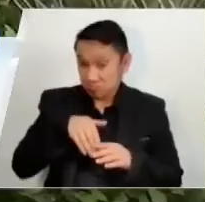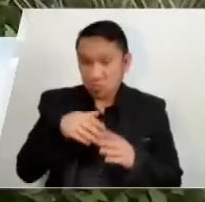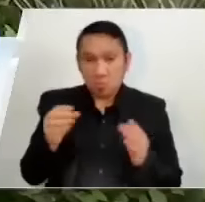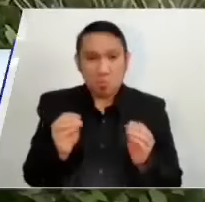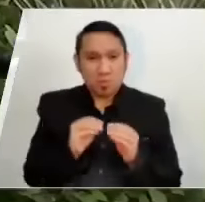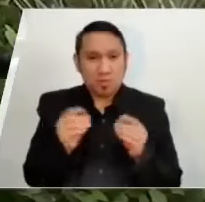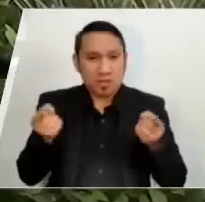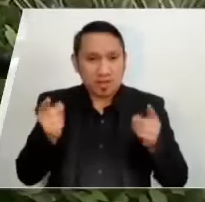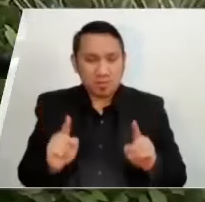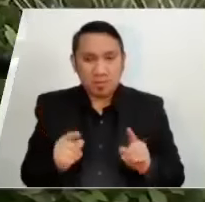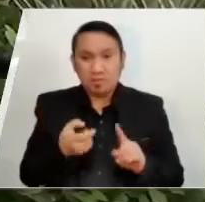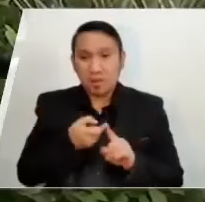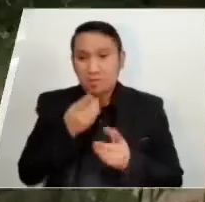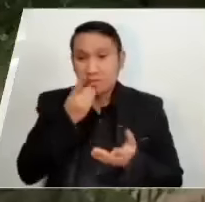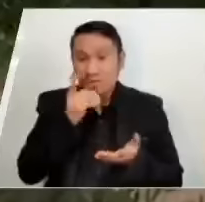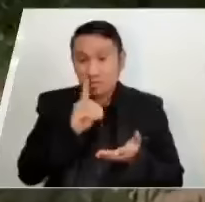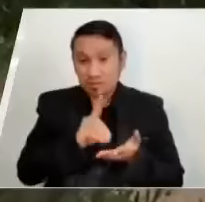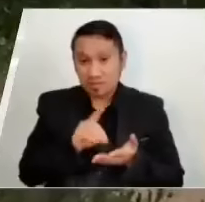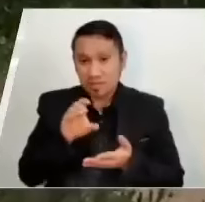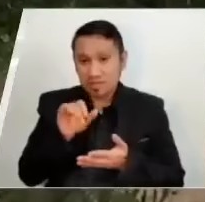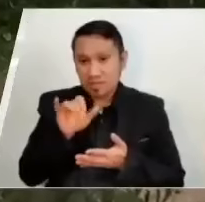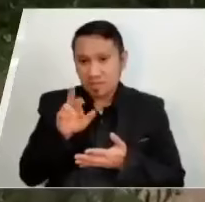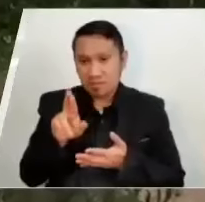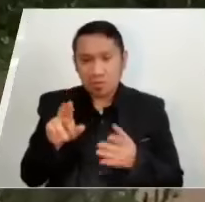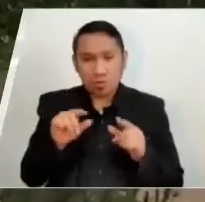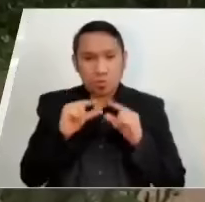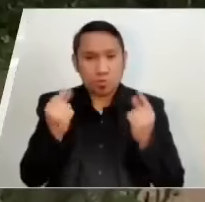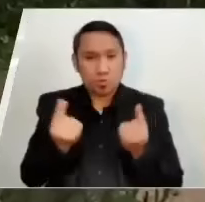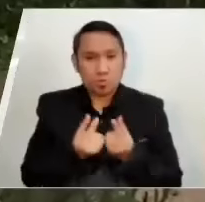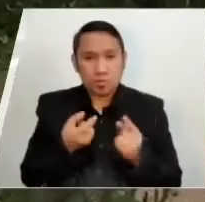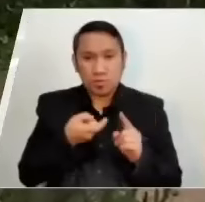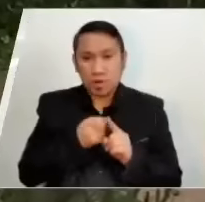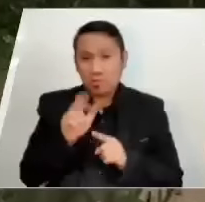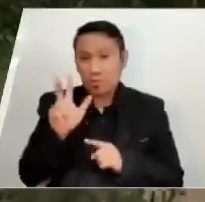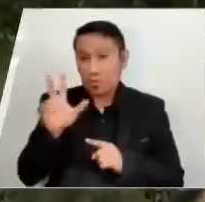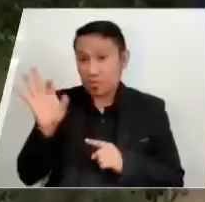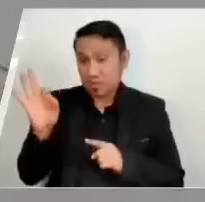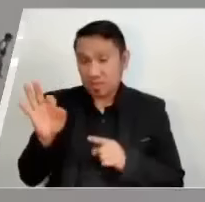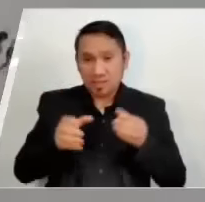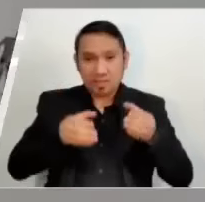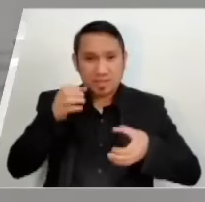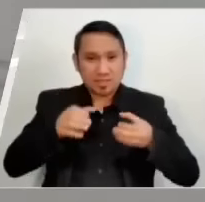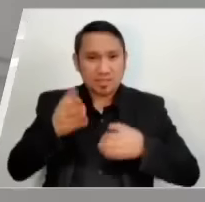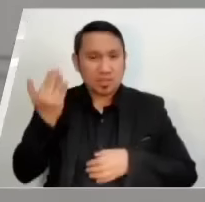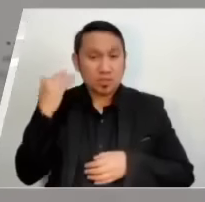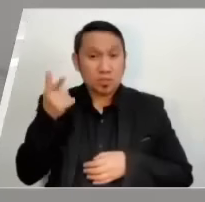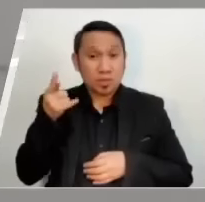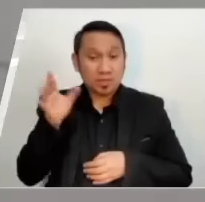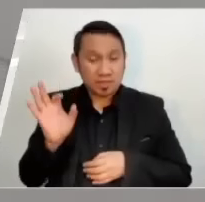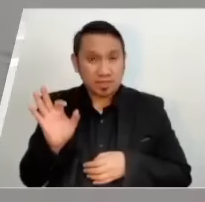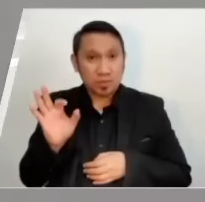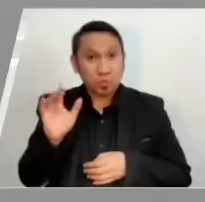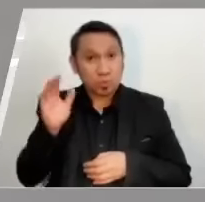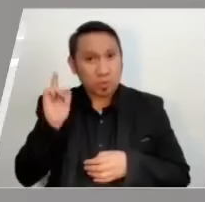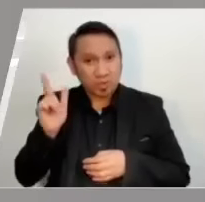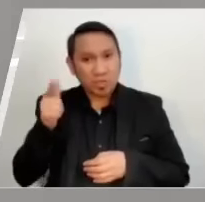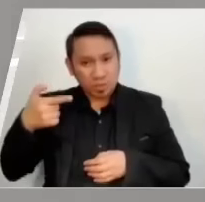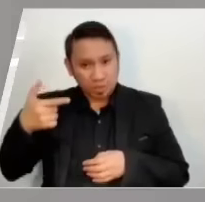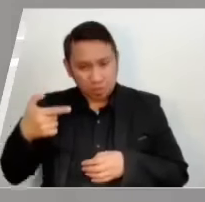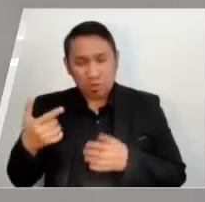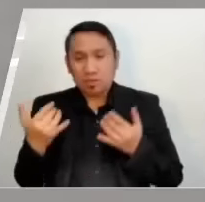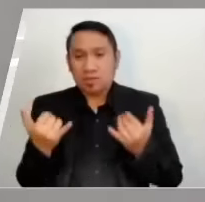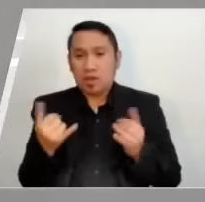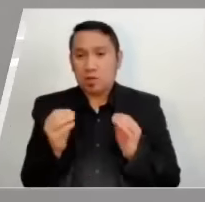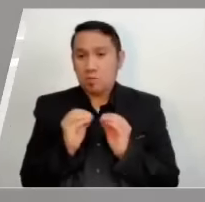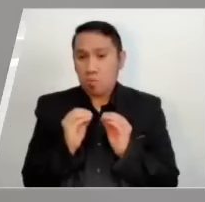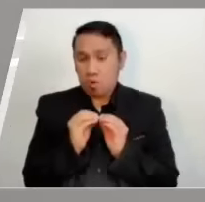PNP Anti-Cybercrime Group, mula sa 39 na kaso noong 2021, lumobo ito sa 313